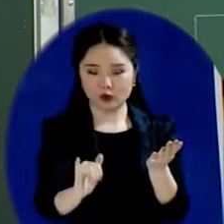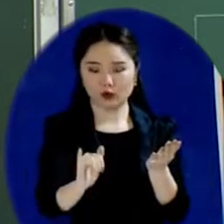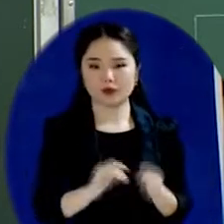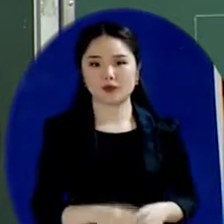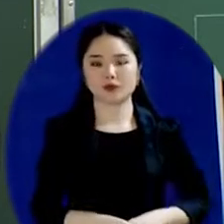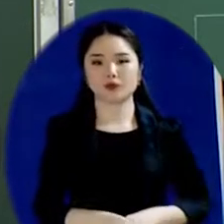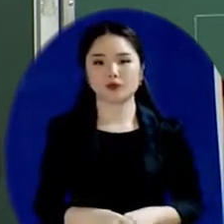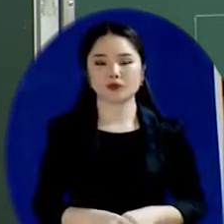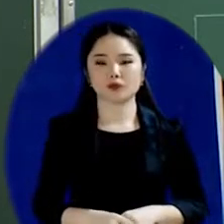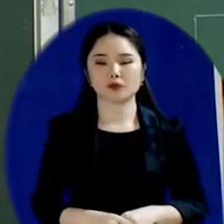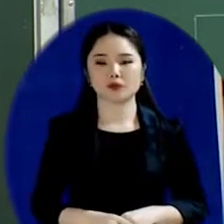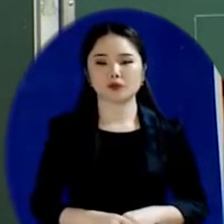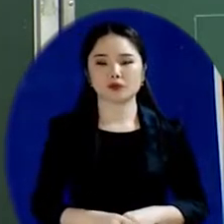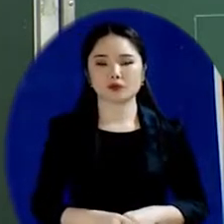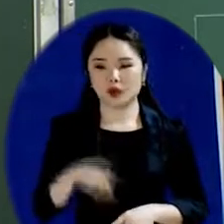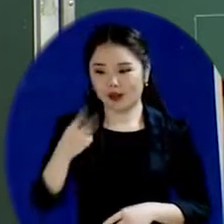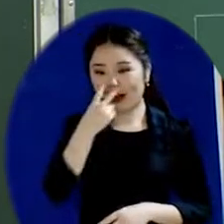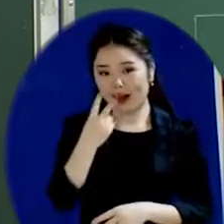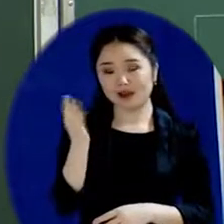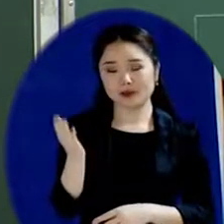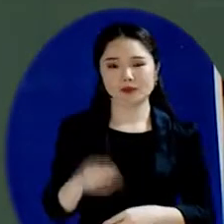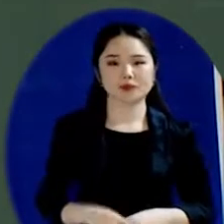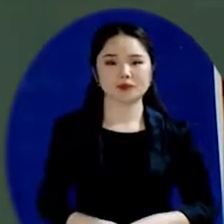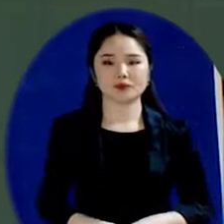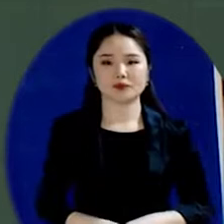тавьжээ. За энэ зургийг бүгдээрээ ажиглая.